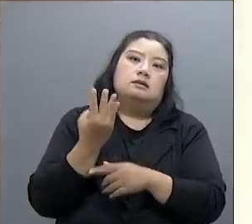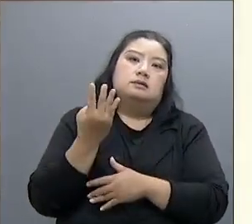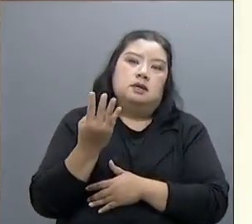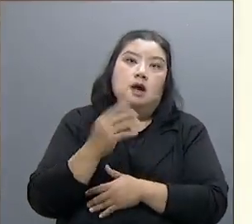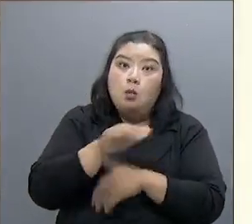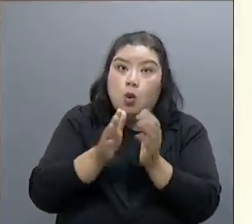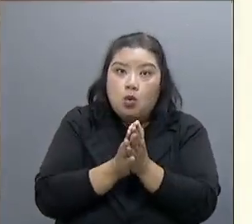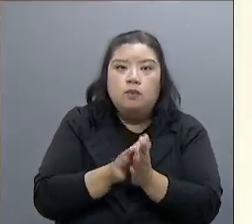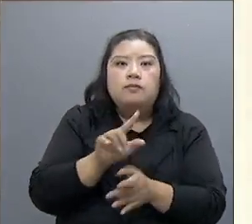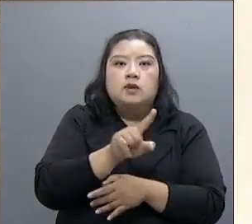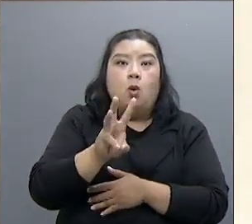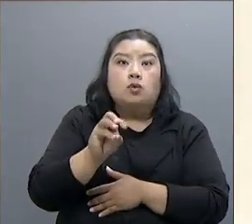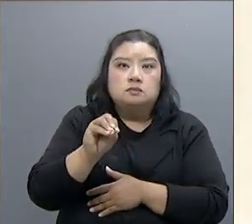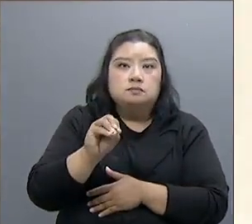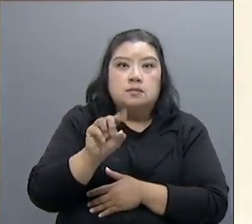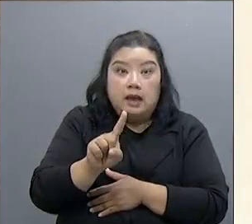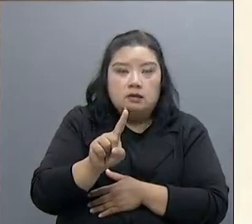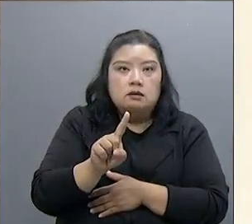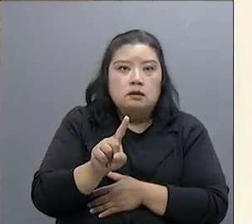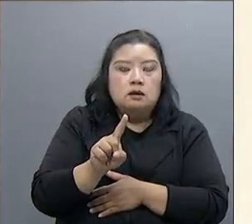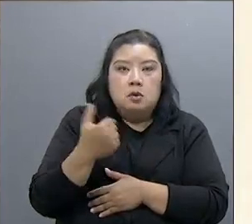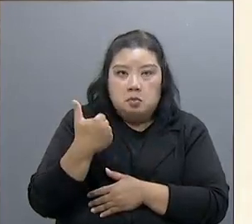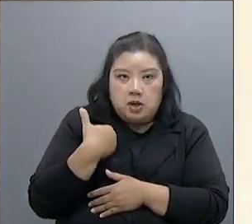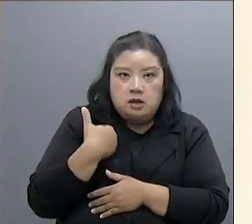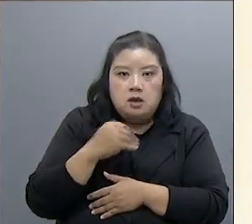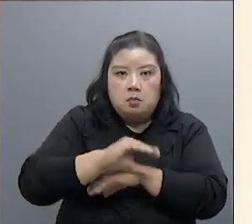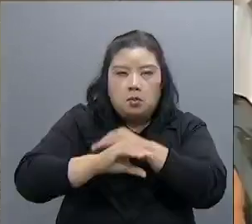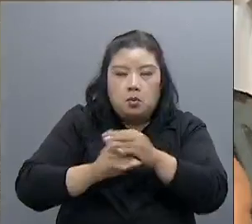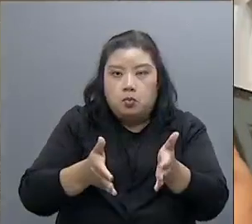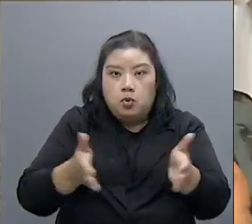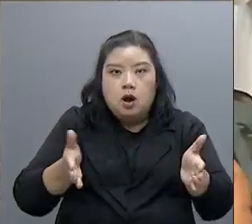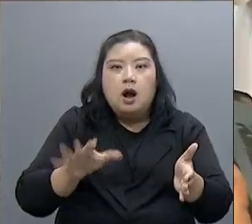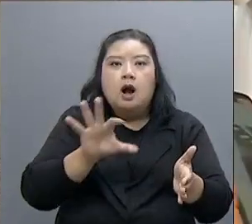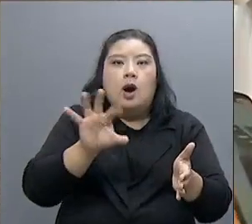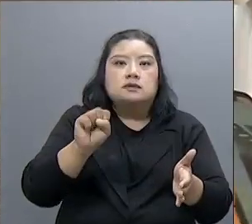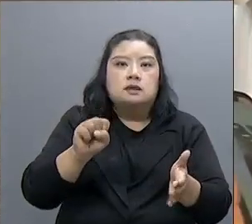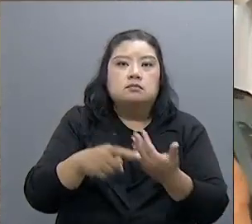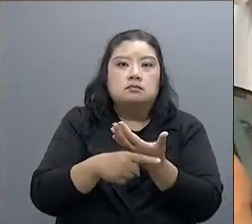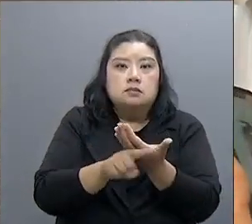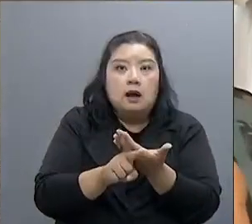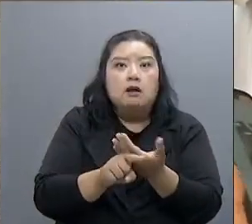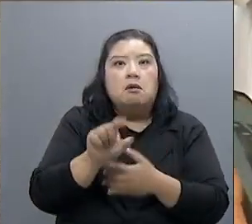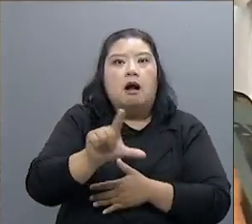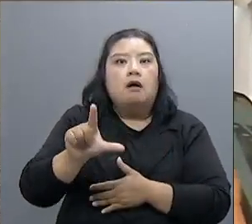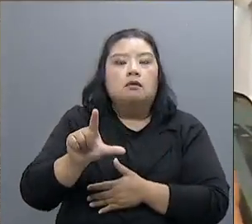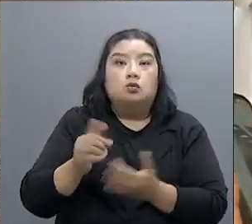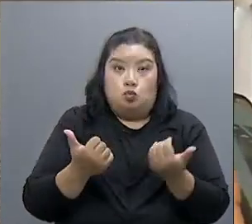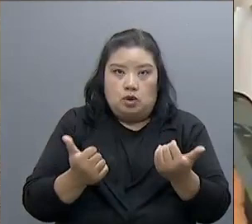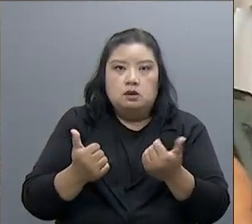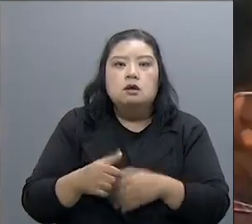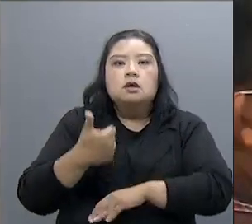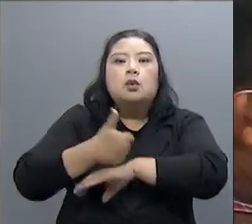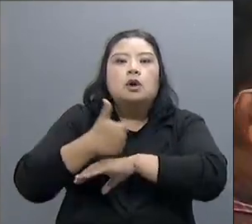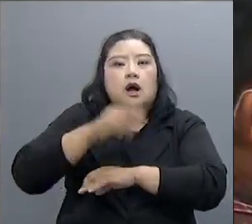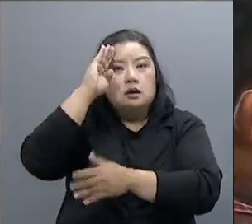น161ตู้น้ำหนักราว 4.5 ล้านกิโลกรัมครับขณะที่การเปลี่ยนผ่านรัฐบาลชุดใหม่ร้อยเอกธรรมนัสพรหมเผ่ารัฐมนตรีว่า